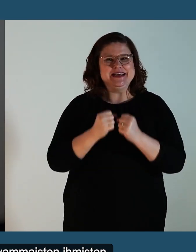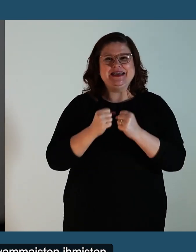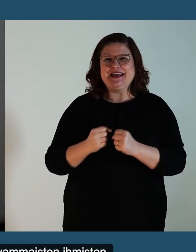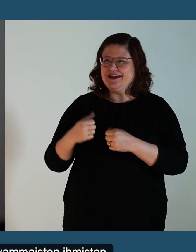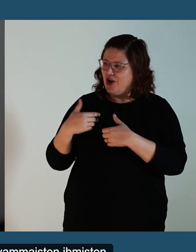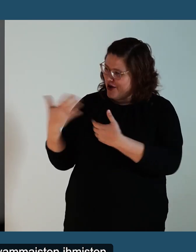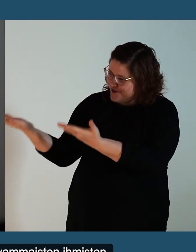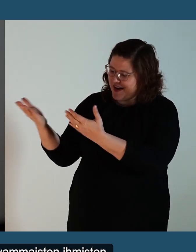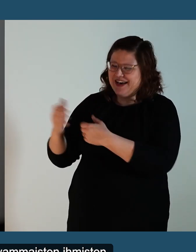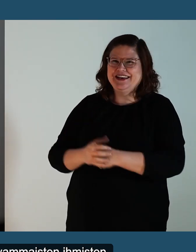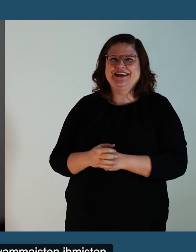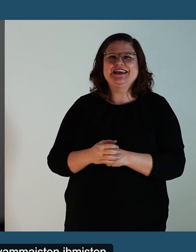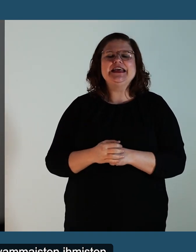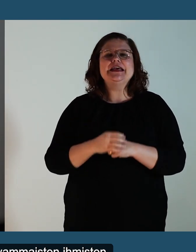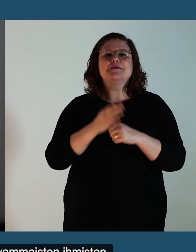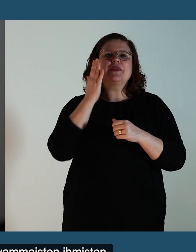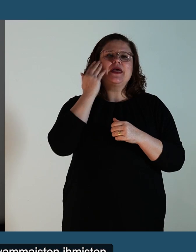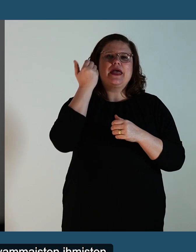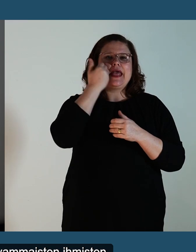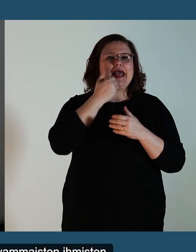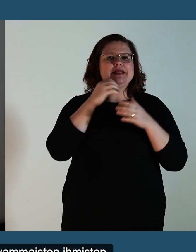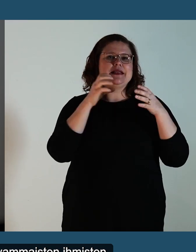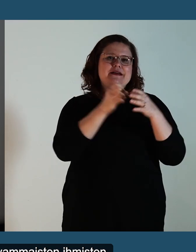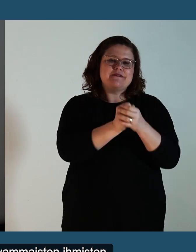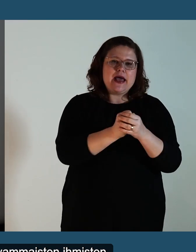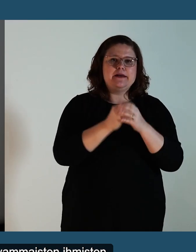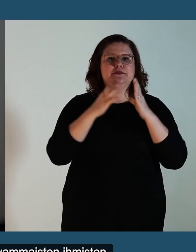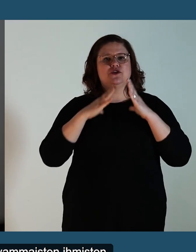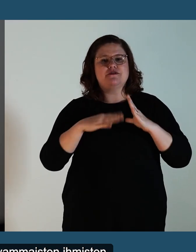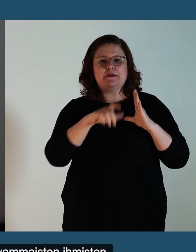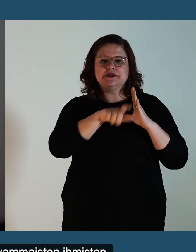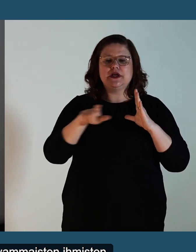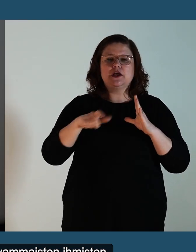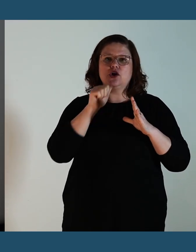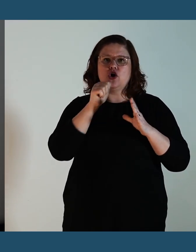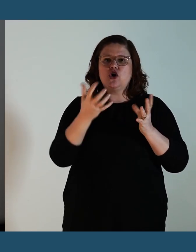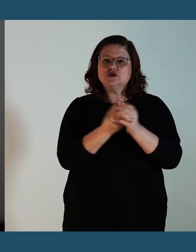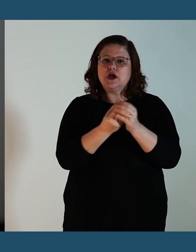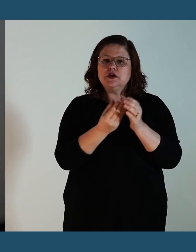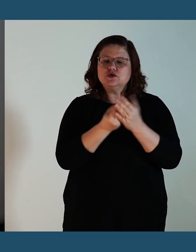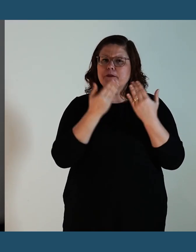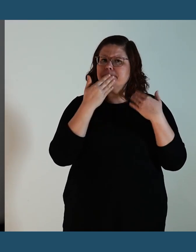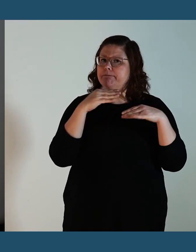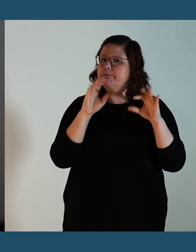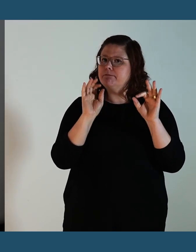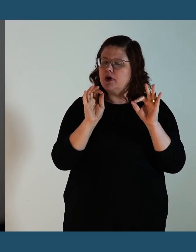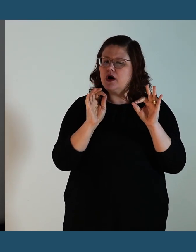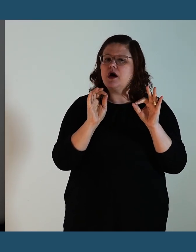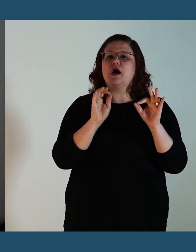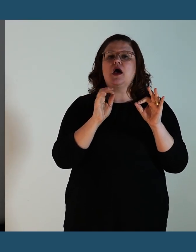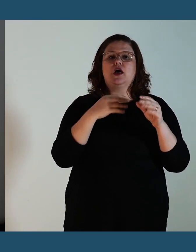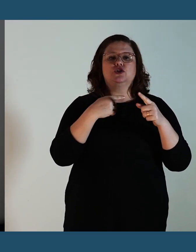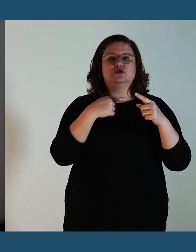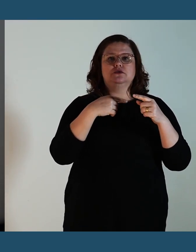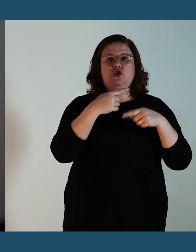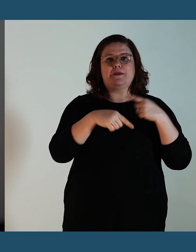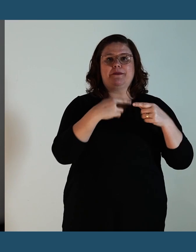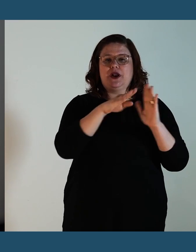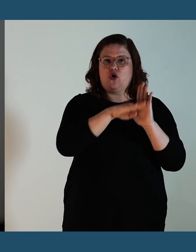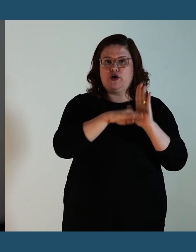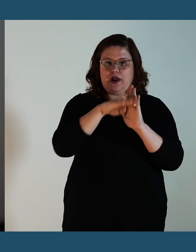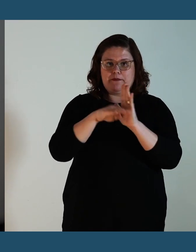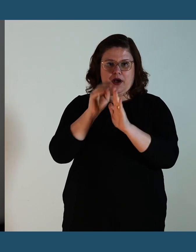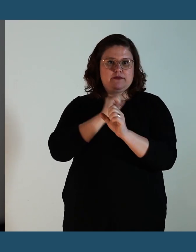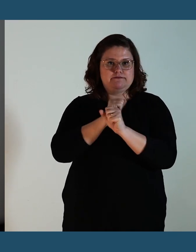Anna palaa. Etnisten, vähemmistöjen ja vammaisten ihmisten osallisuutta parannetaan suunnitelmallisesti toimenpideohjelmilla,